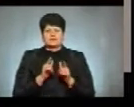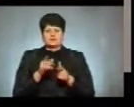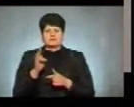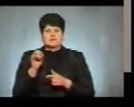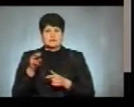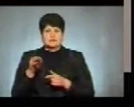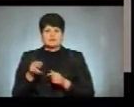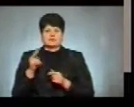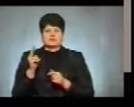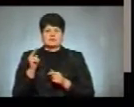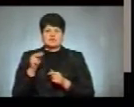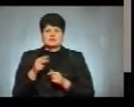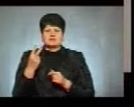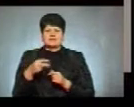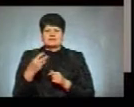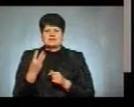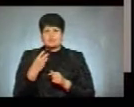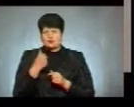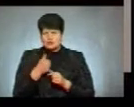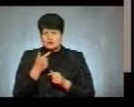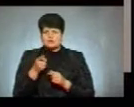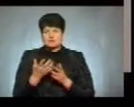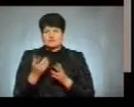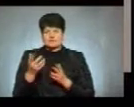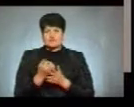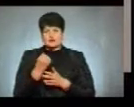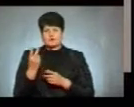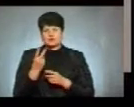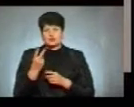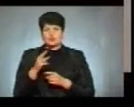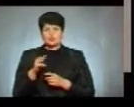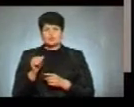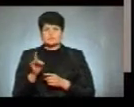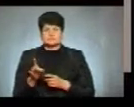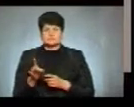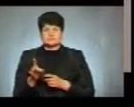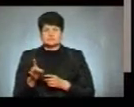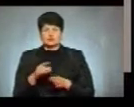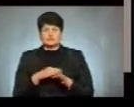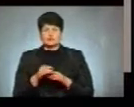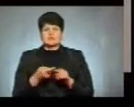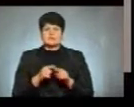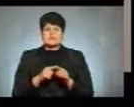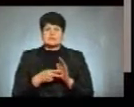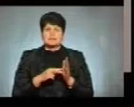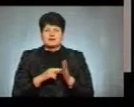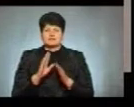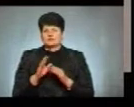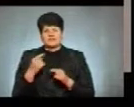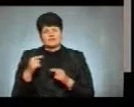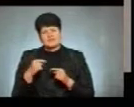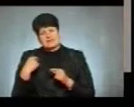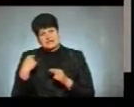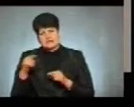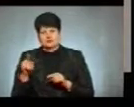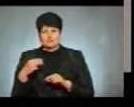в 2023 році, проте якщо він виграє в другому турі, то виконувати цей план доведеться вже наступному